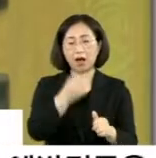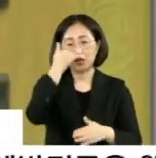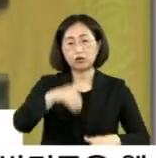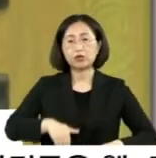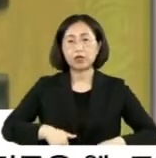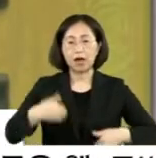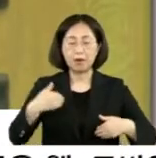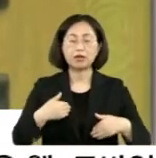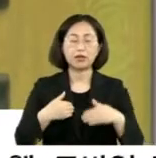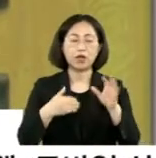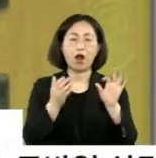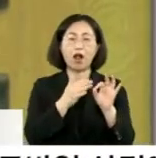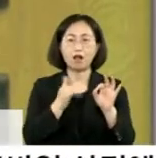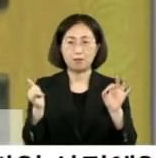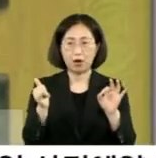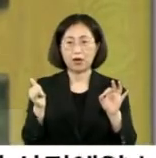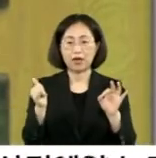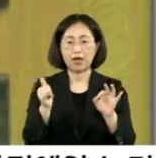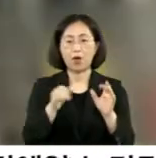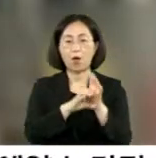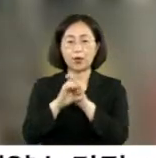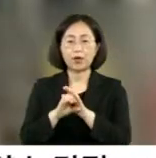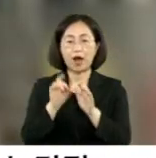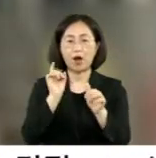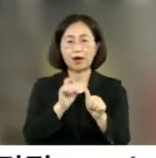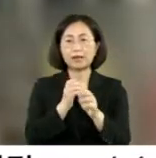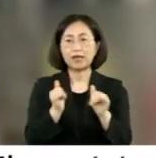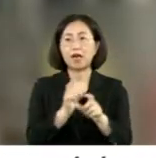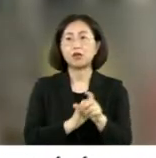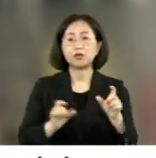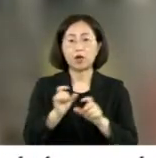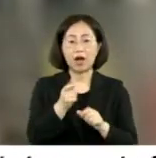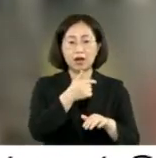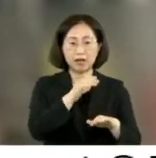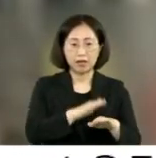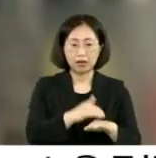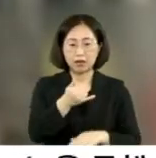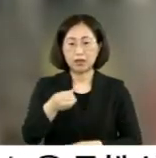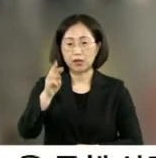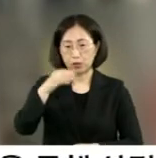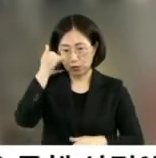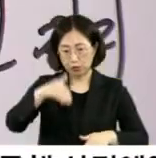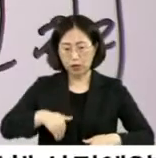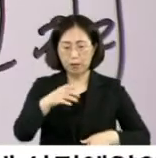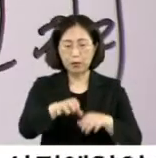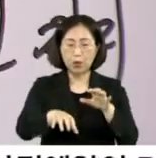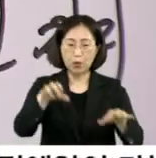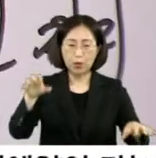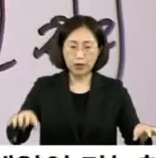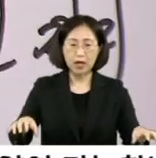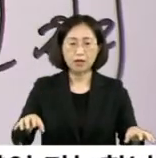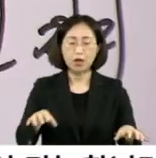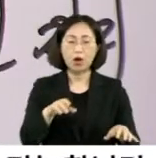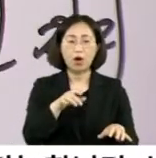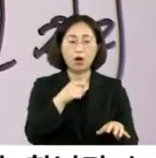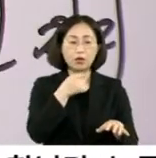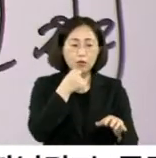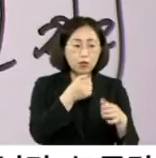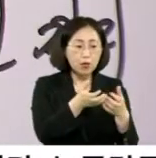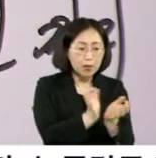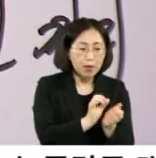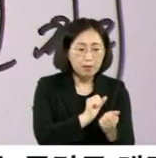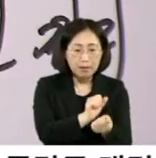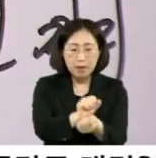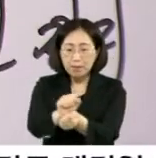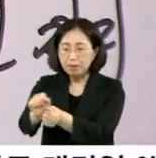충남에서도 10명의 확진자가 추가됐습니다. 이처럼 대전과 세종, 충남 곳곳에서 지역 내 소규모 집단 감염